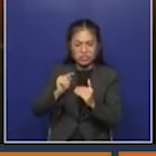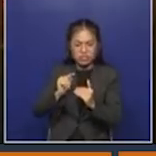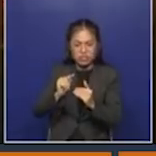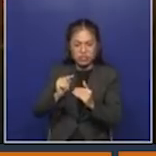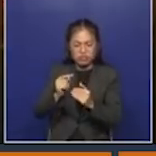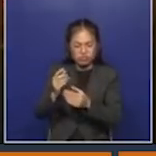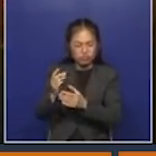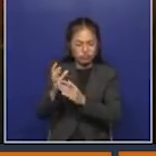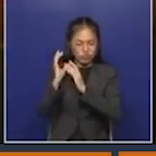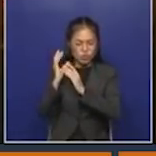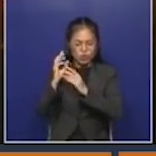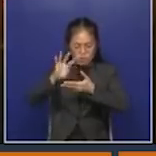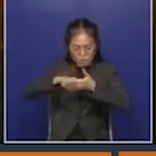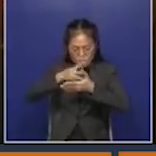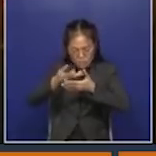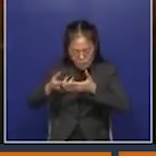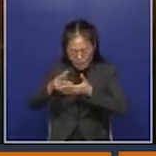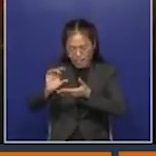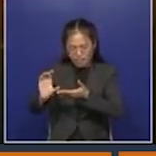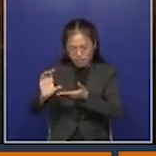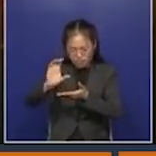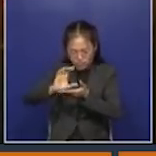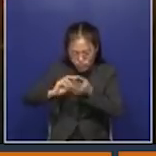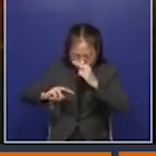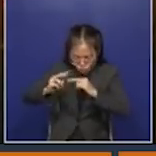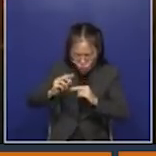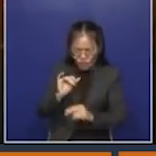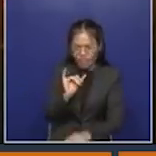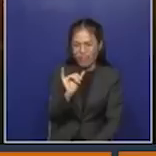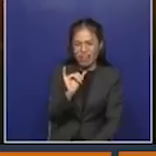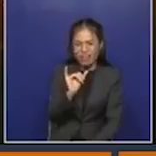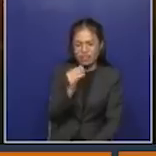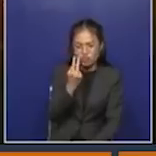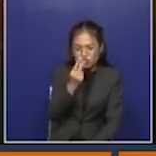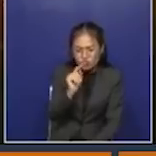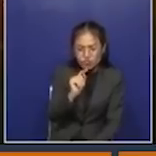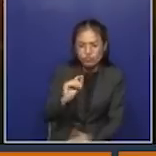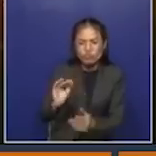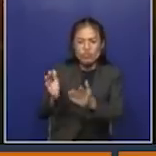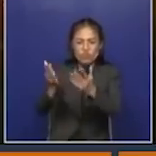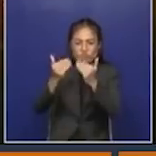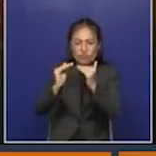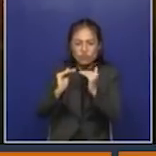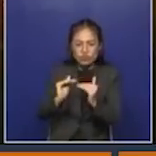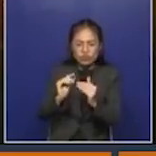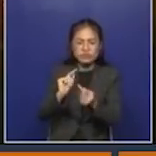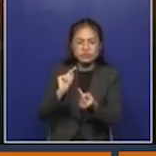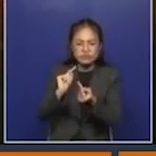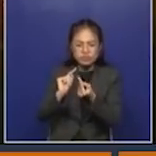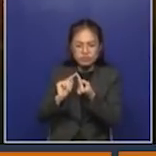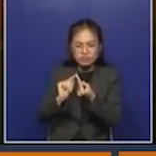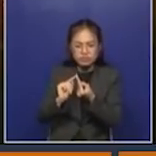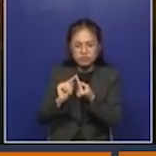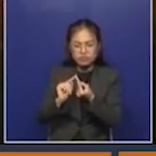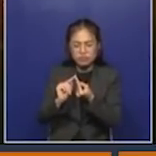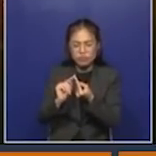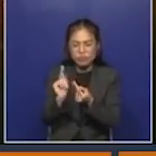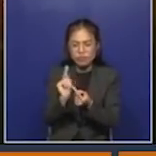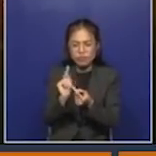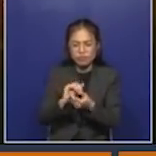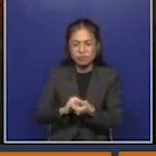ทบทวนแผนการลงทุนนะคะของลมท่าอากาศยานเป็นการตัดลดในส่วนที่เป็นของ